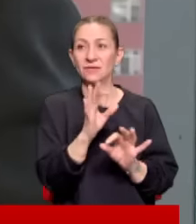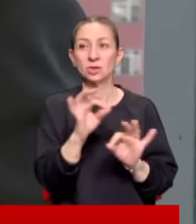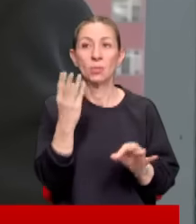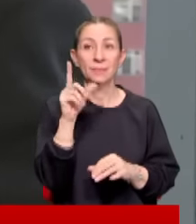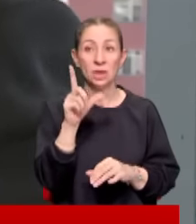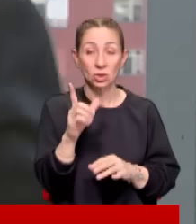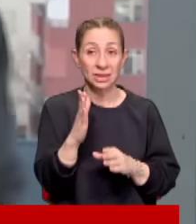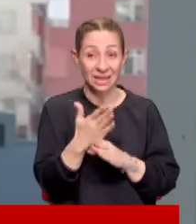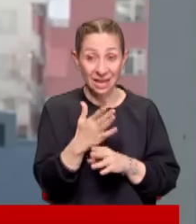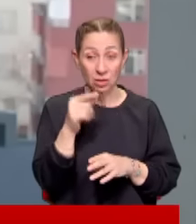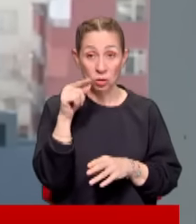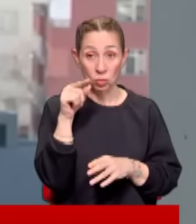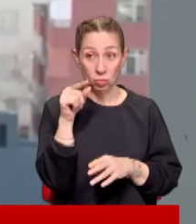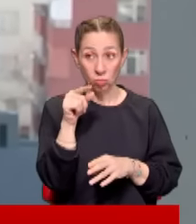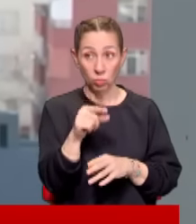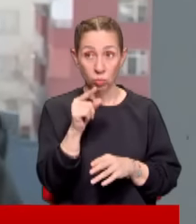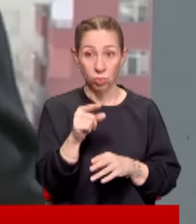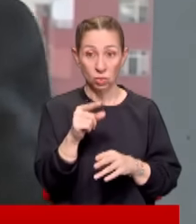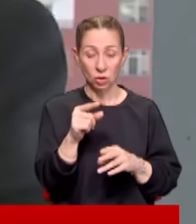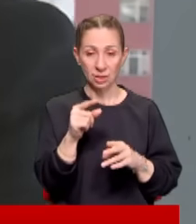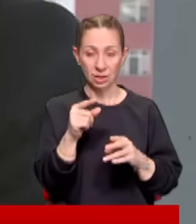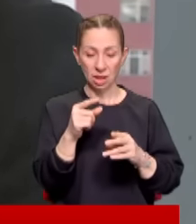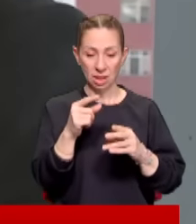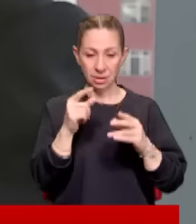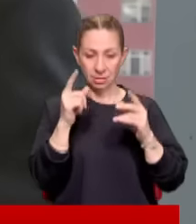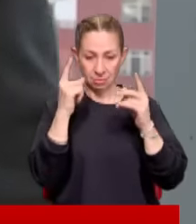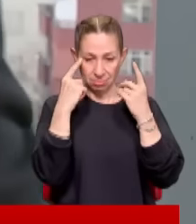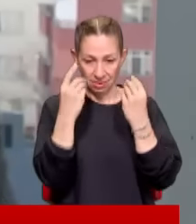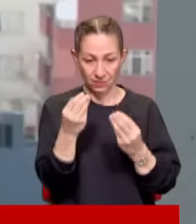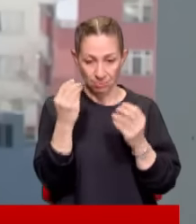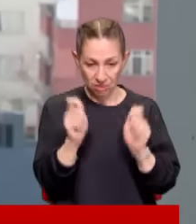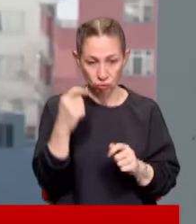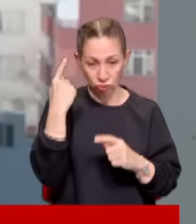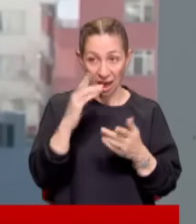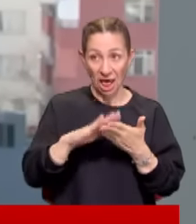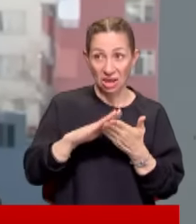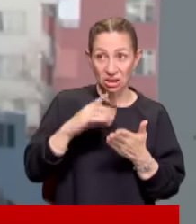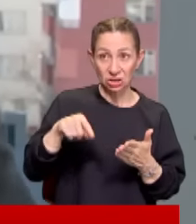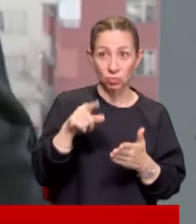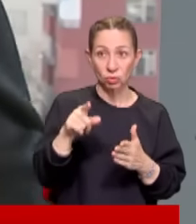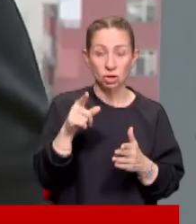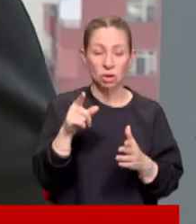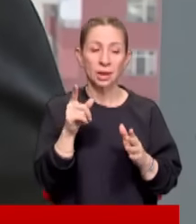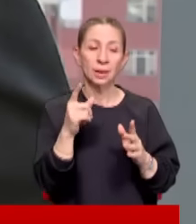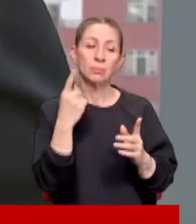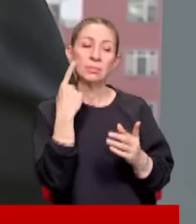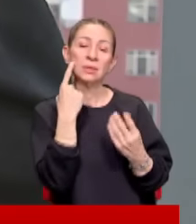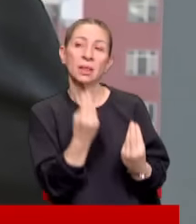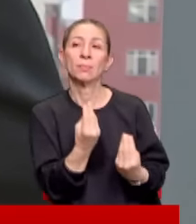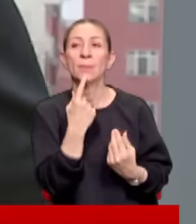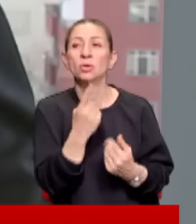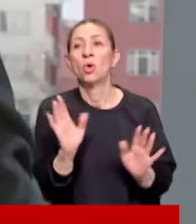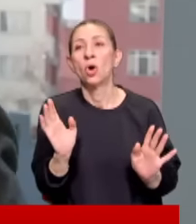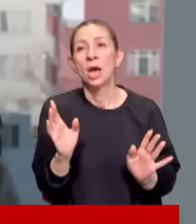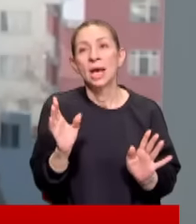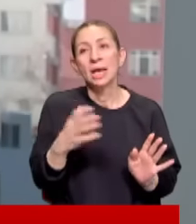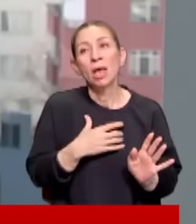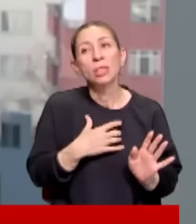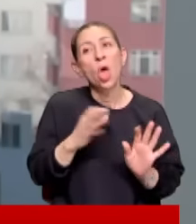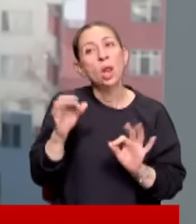Evet. Çünkü bu tanımlamayı yaptığını düşünen arkadaşlarımız da bunu tanımlama olarak tanımlıyor. Kendilerine